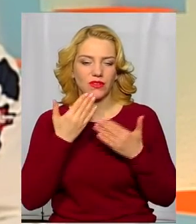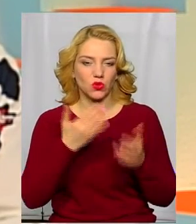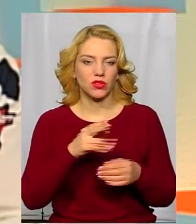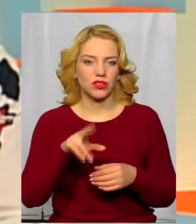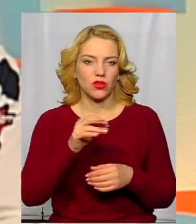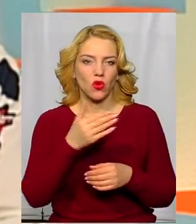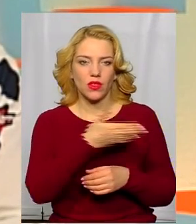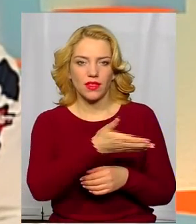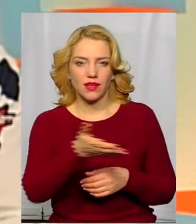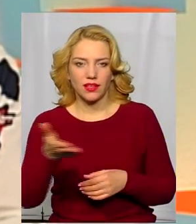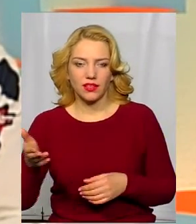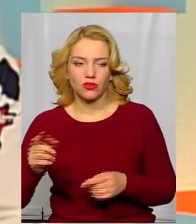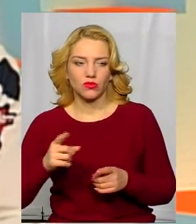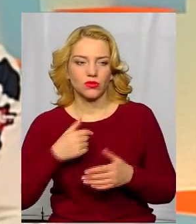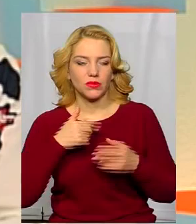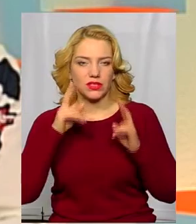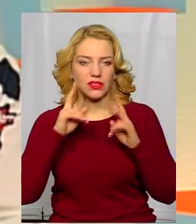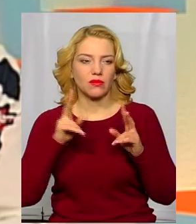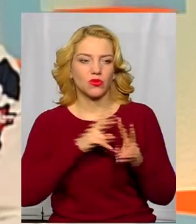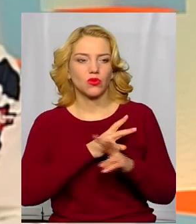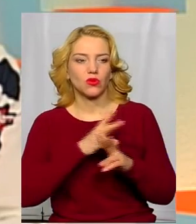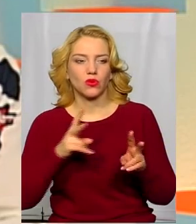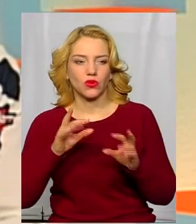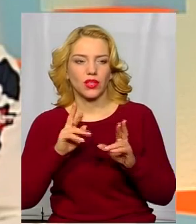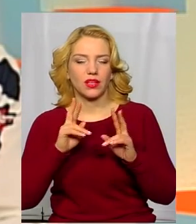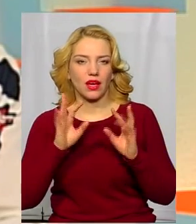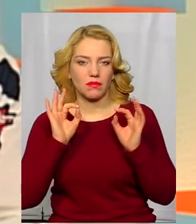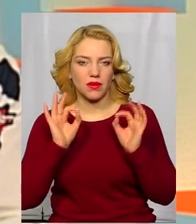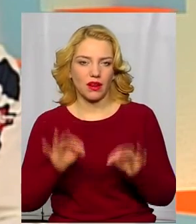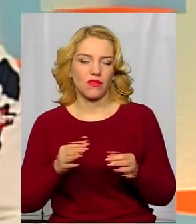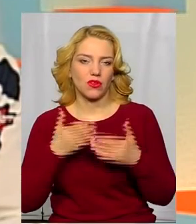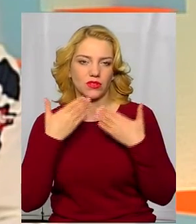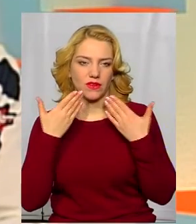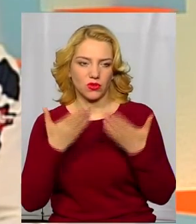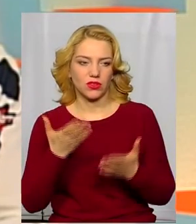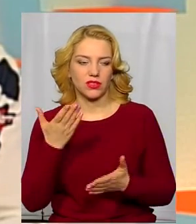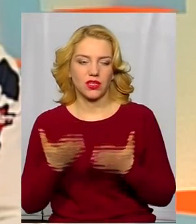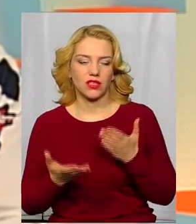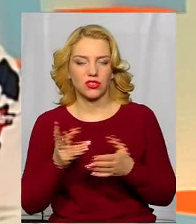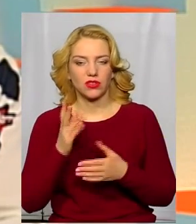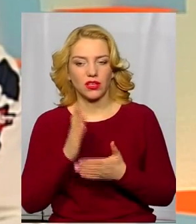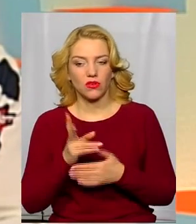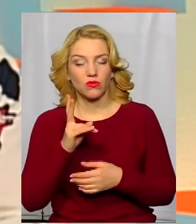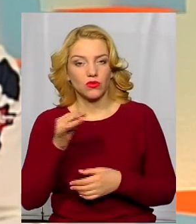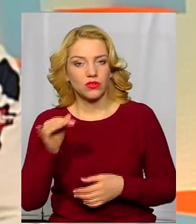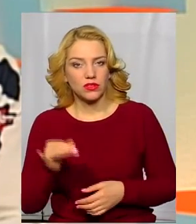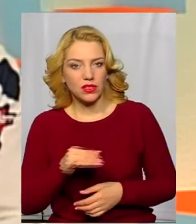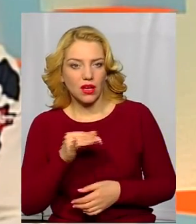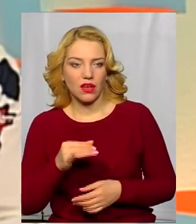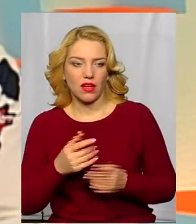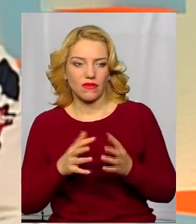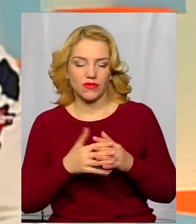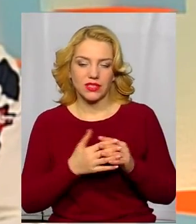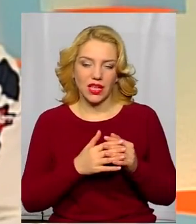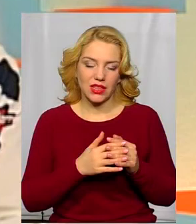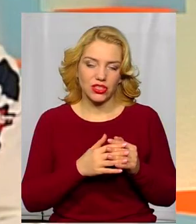бо ми не знаємо до кого, як правильно звернутися. Тобто, якщо є комусь цікавить, чи в